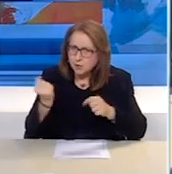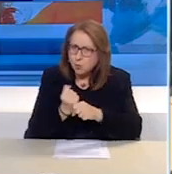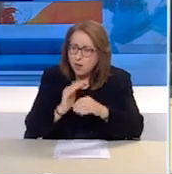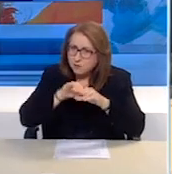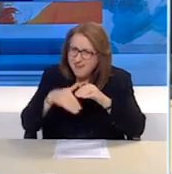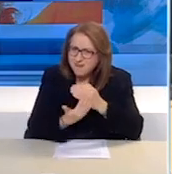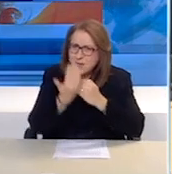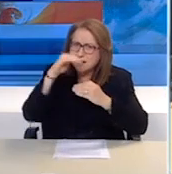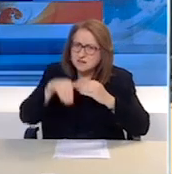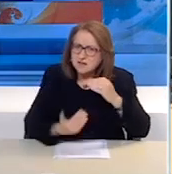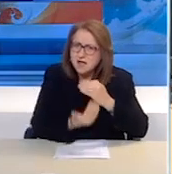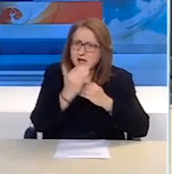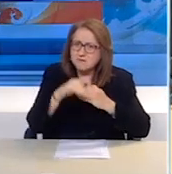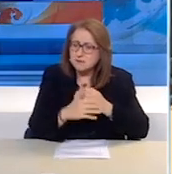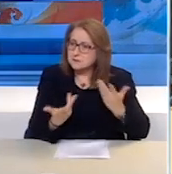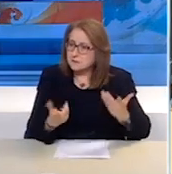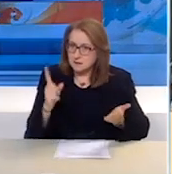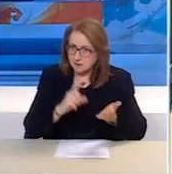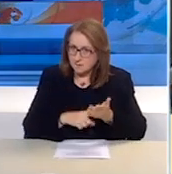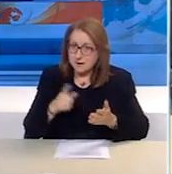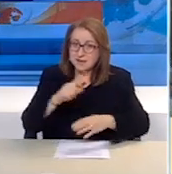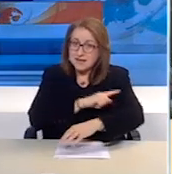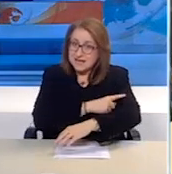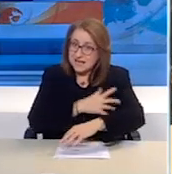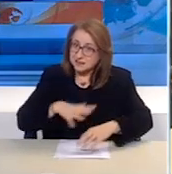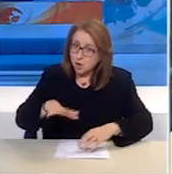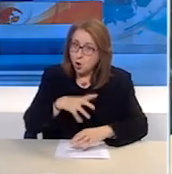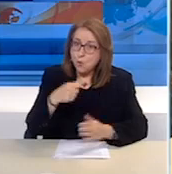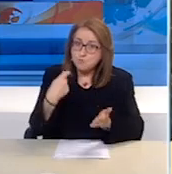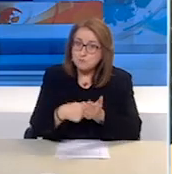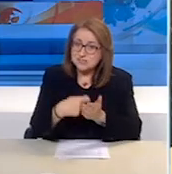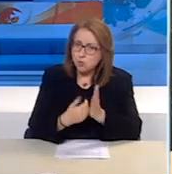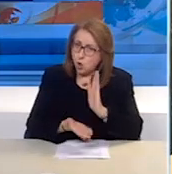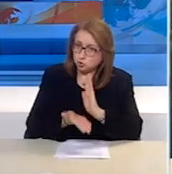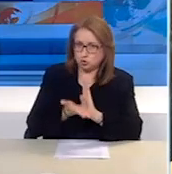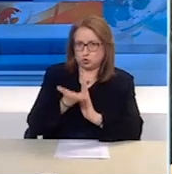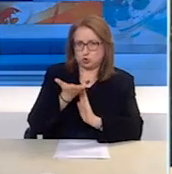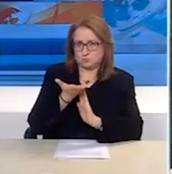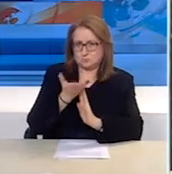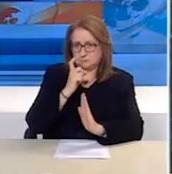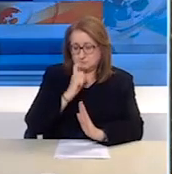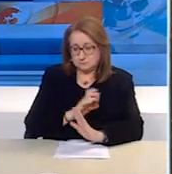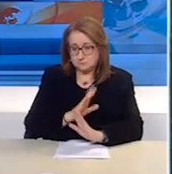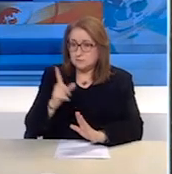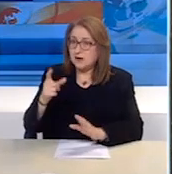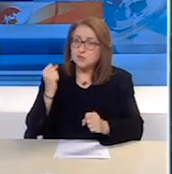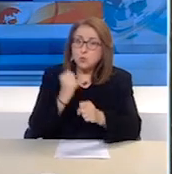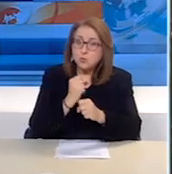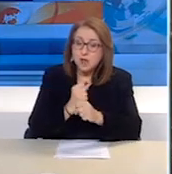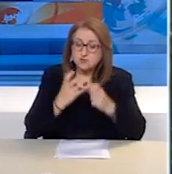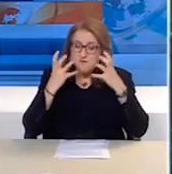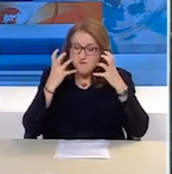πολλές πλευρές μισθολογικής αναβάθμισης των γιατρών και του υπόλοιπου προσωπικού και ένταξής τους στα βαρέα και ανθυγιεινά